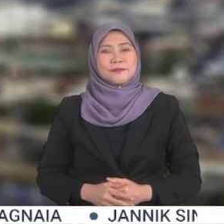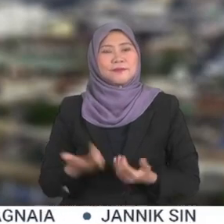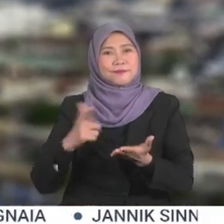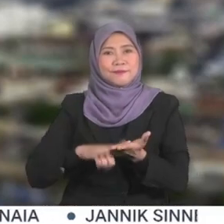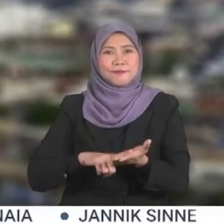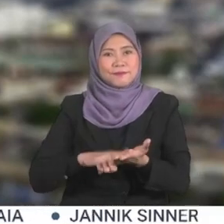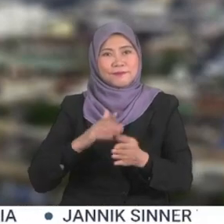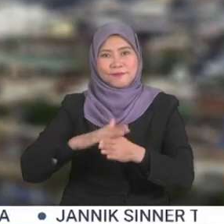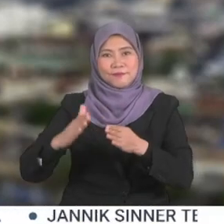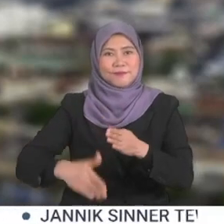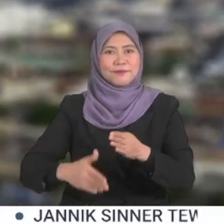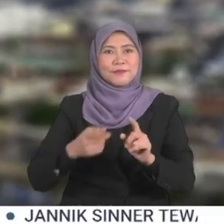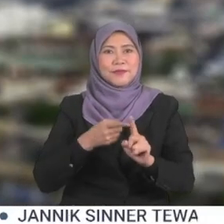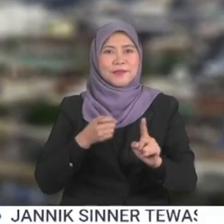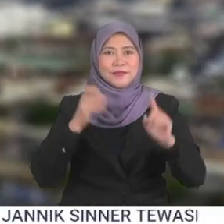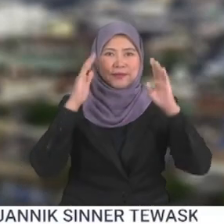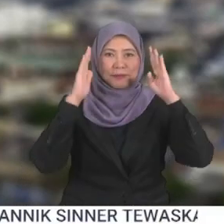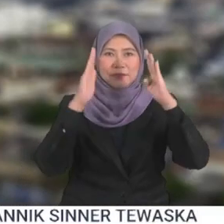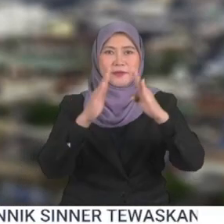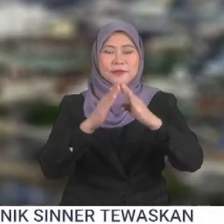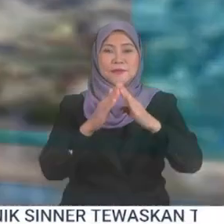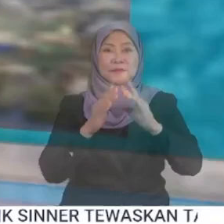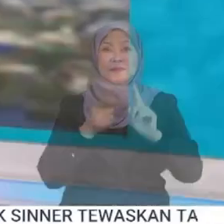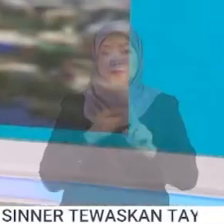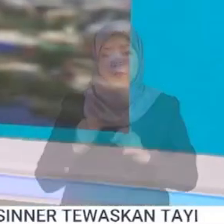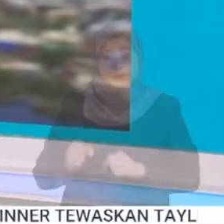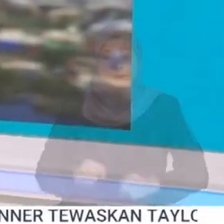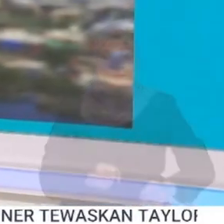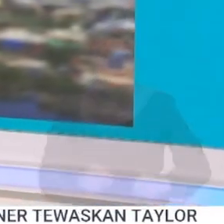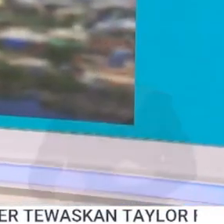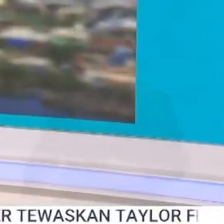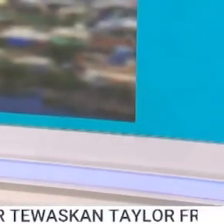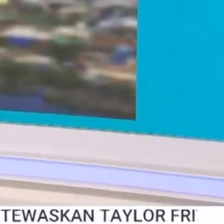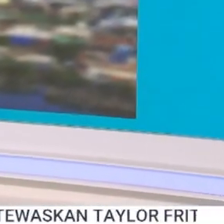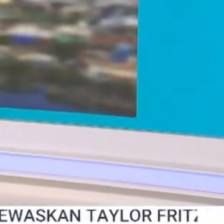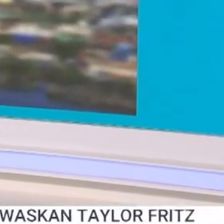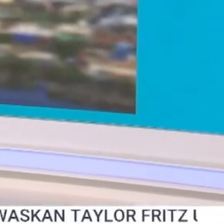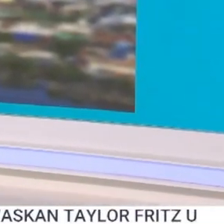Paparan itu mengakhiri lintas langsung dari Pahang, dari sungai ke segara